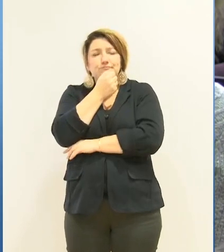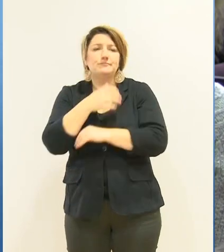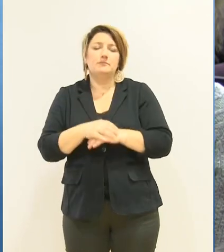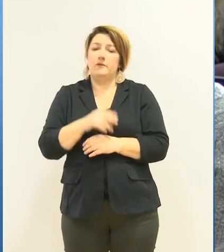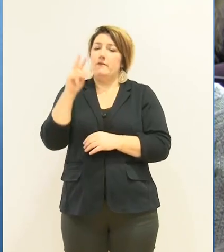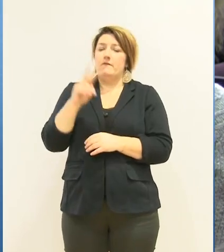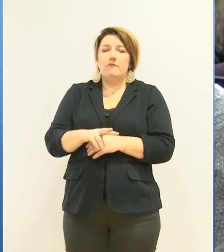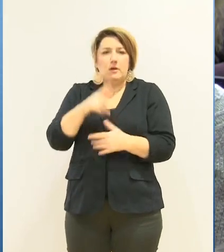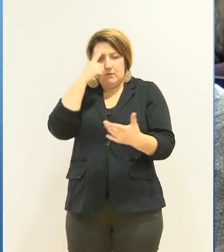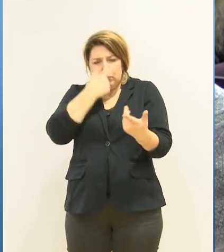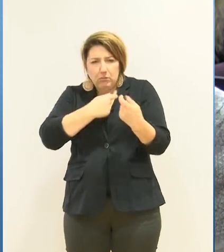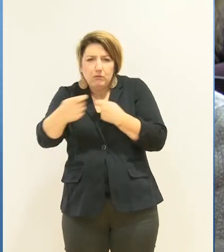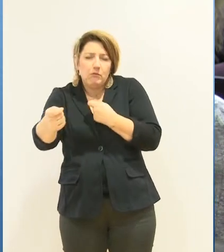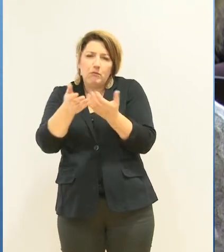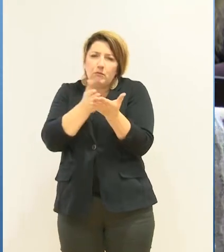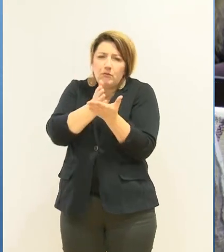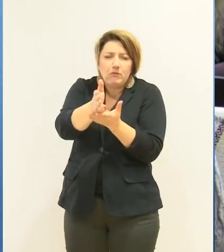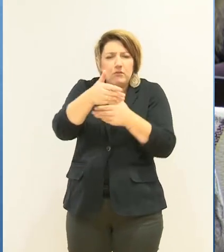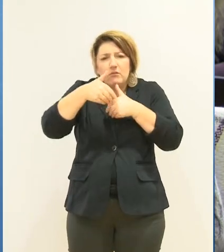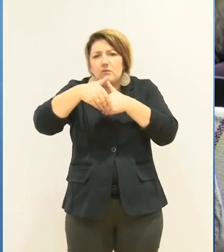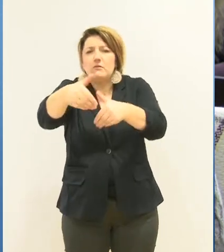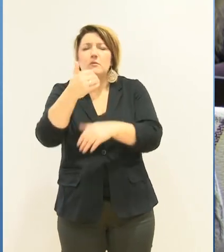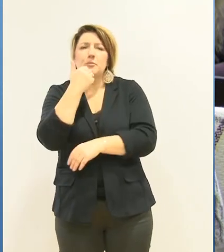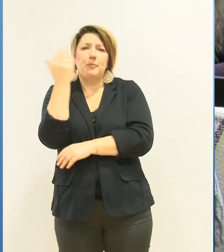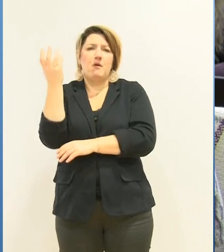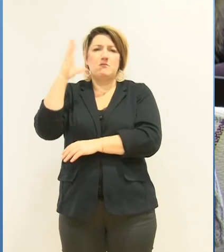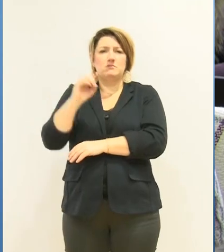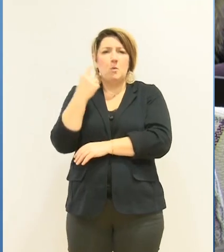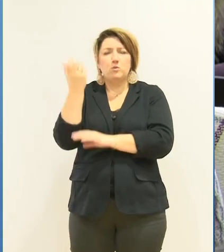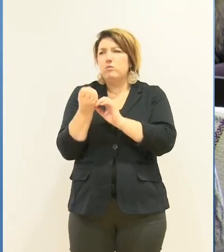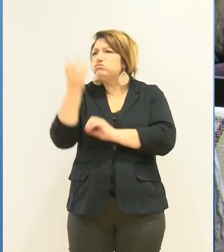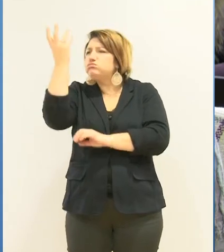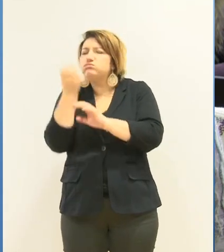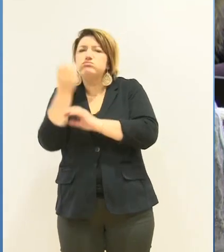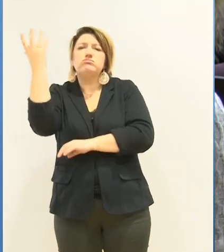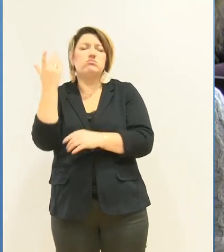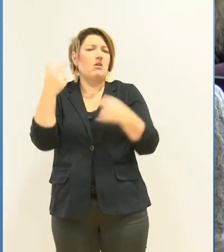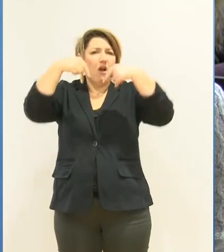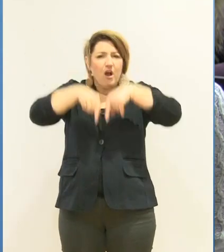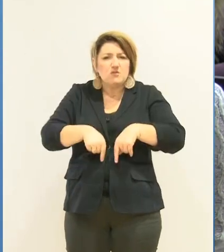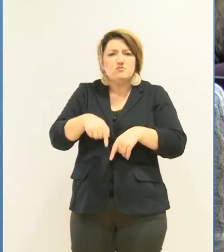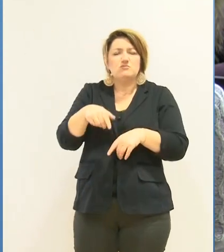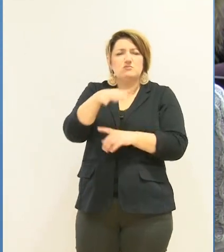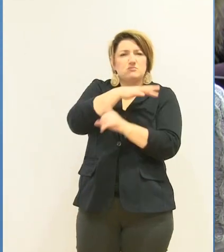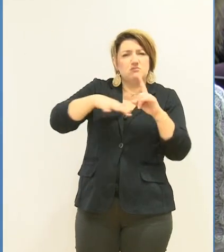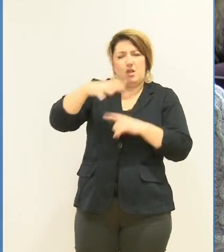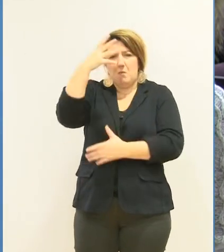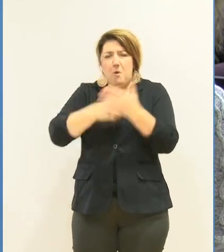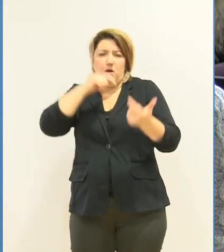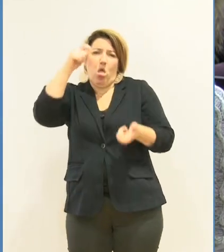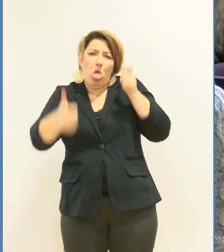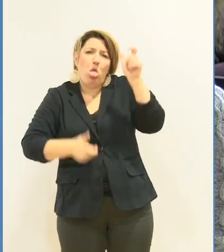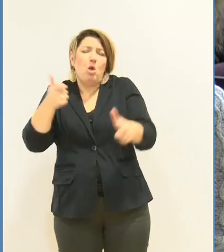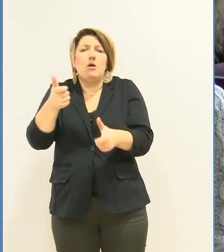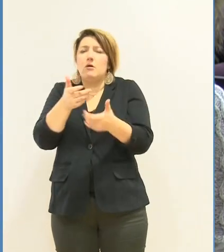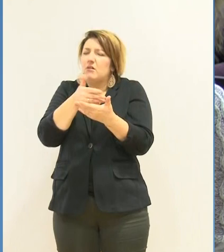cette fuite en avant ses émissions de co2 cette injustice sociale qui va avec et puis de l'autre dire oui